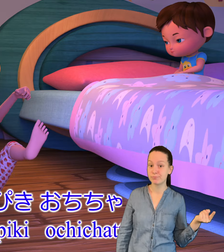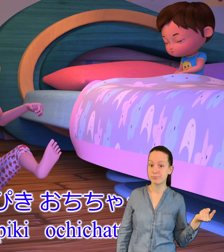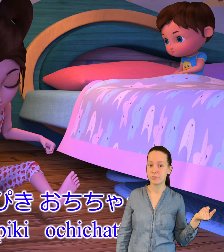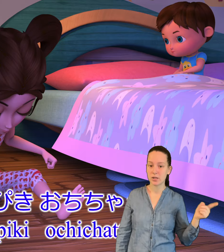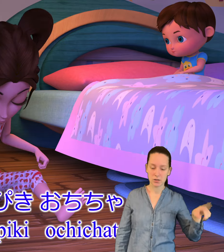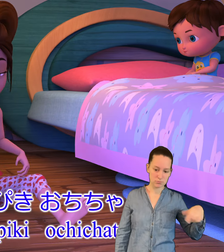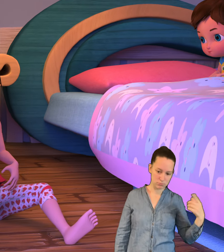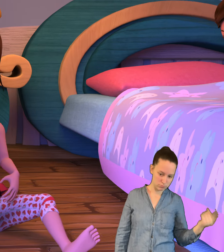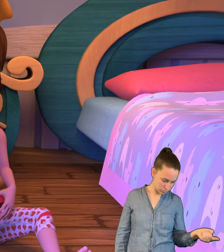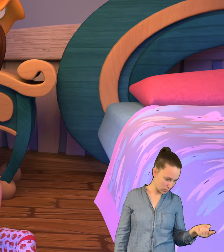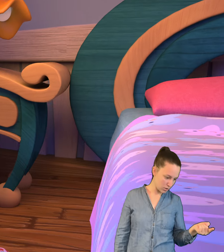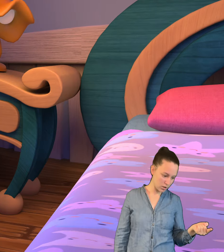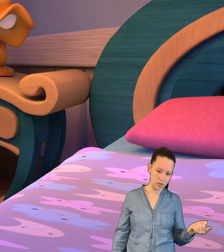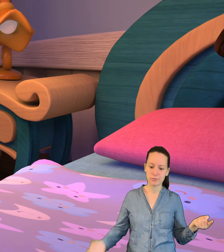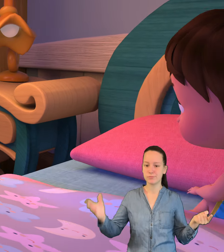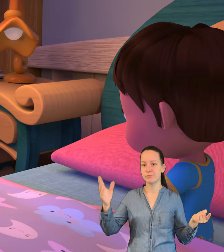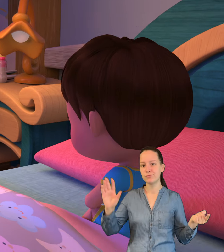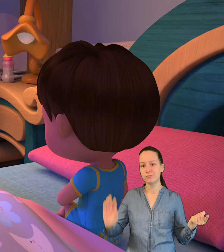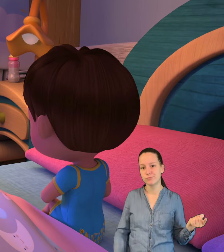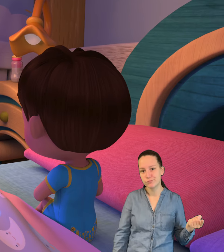匹落ちちゃっ